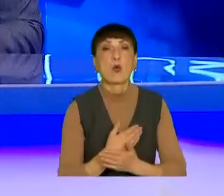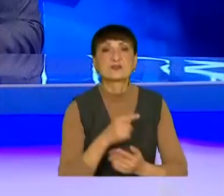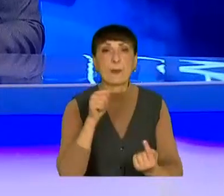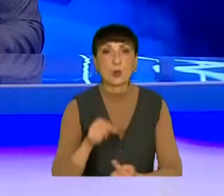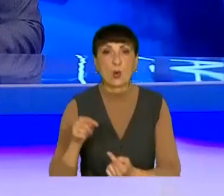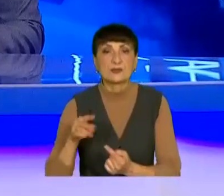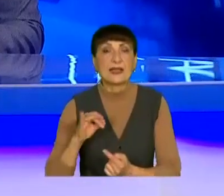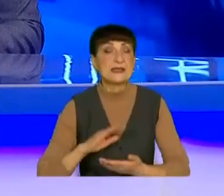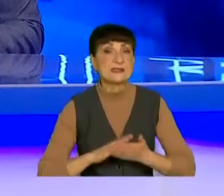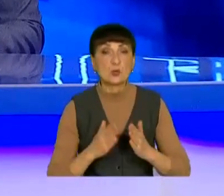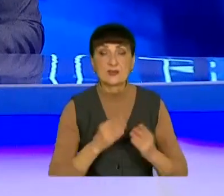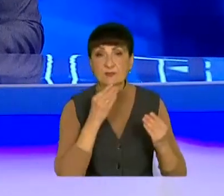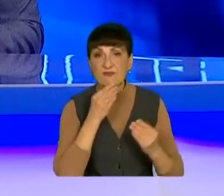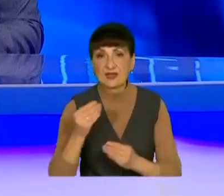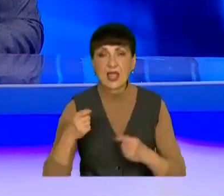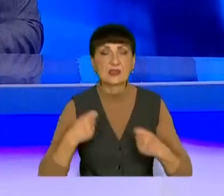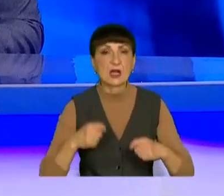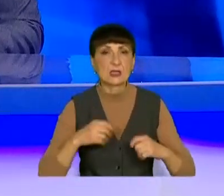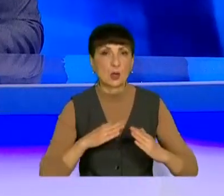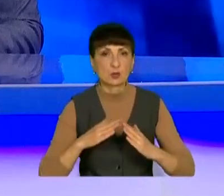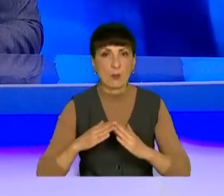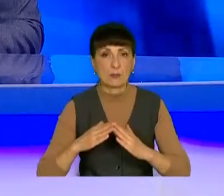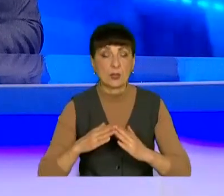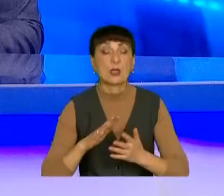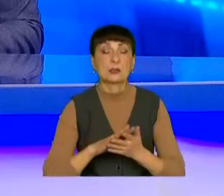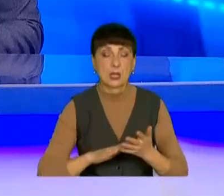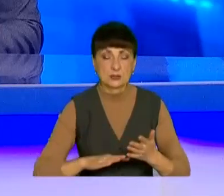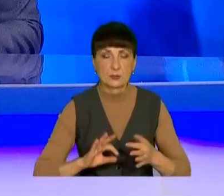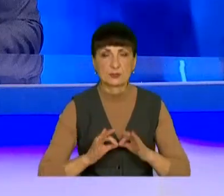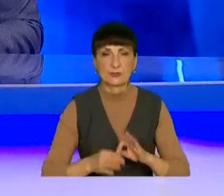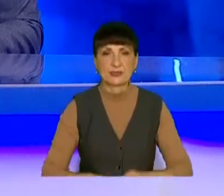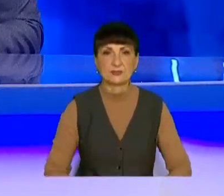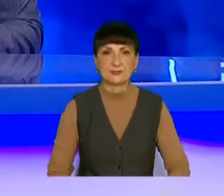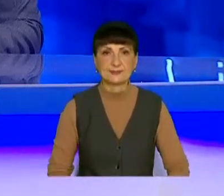как эта ситуация повлияет на рынок недвижимости, узнавал Рустам Аралбаев.